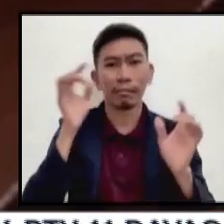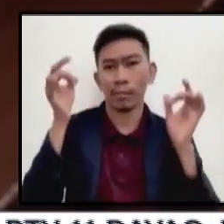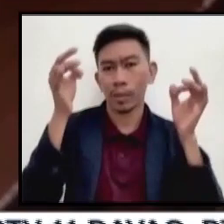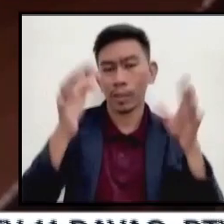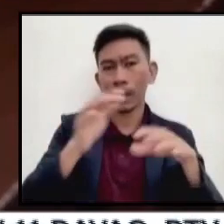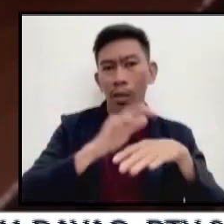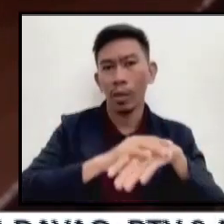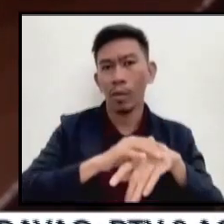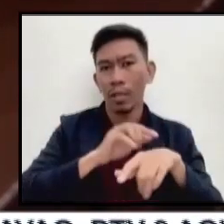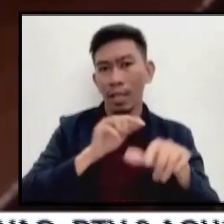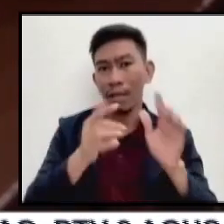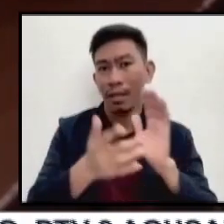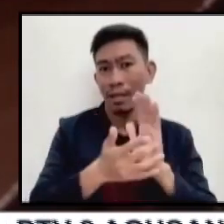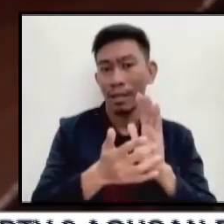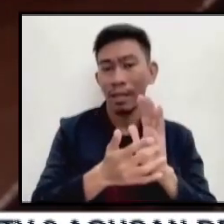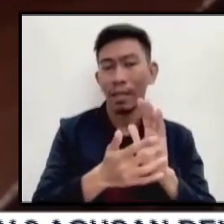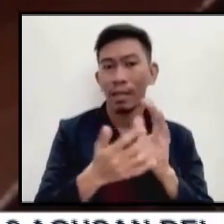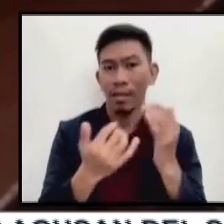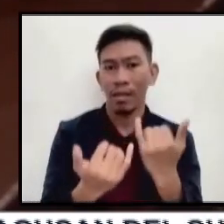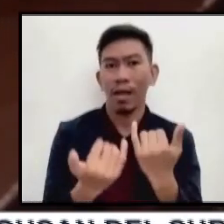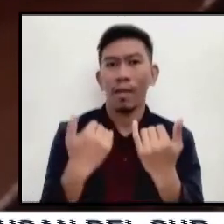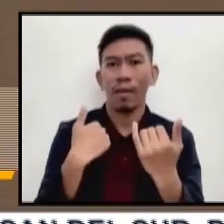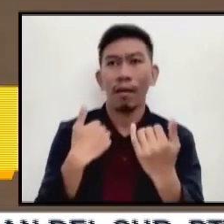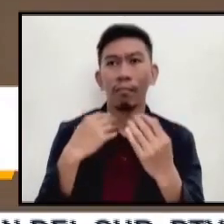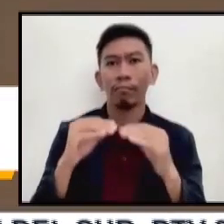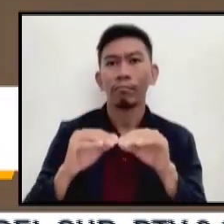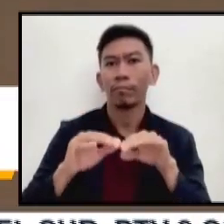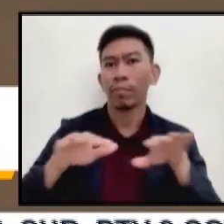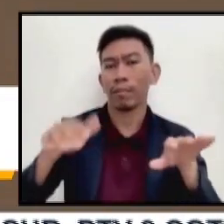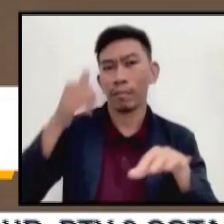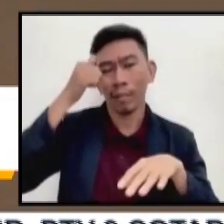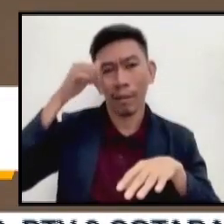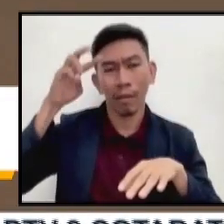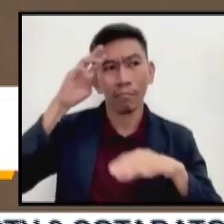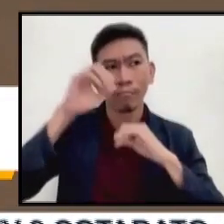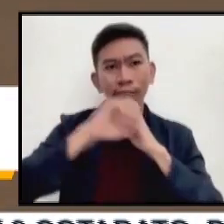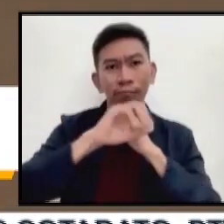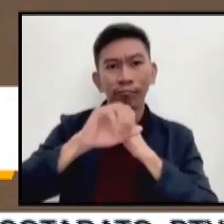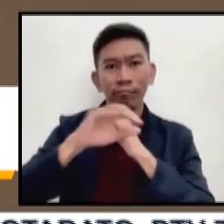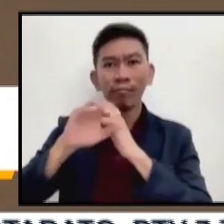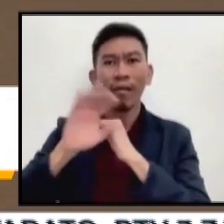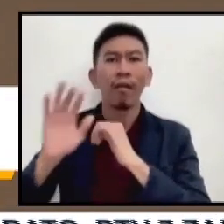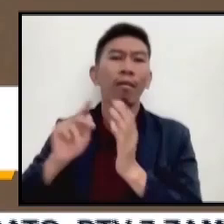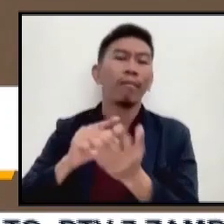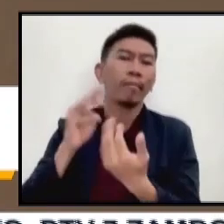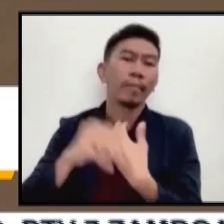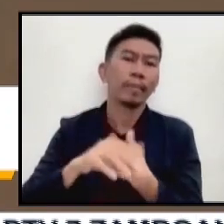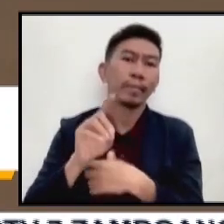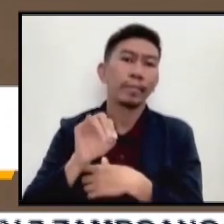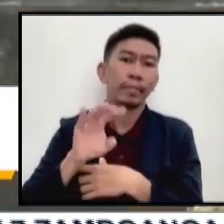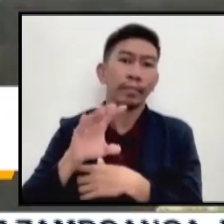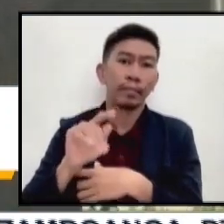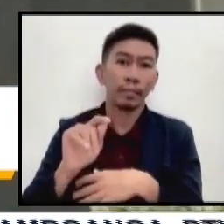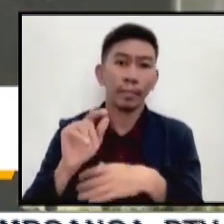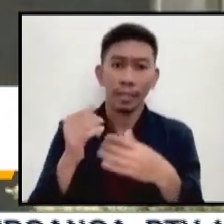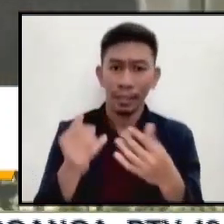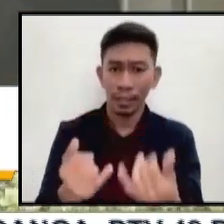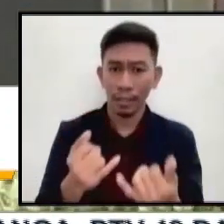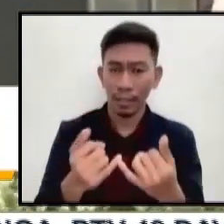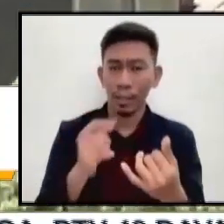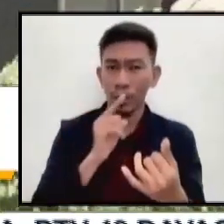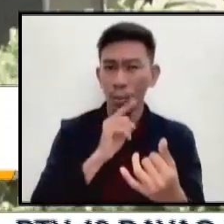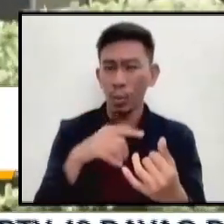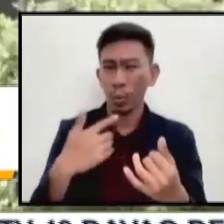naman, nagkaroon na ngayon ng awareness campaign ang DICT. Lalo't naging mas matinik ang mga cyber criminals. Ayon pa